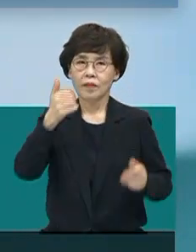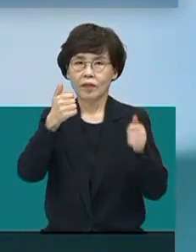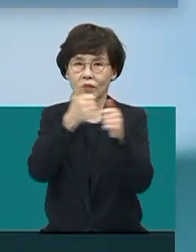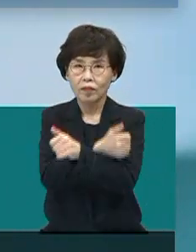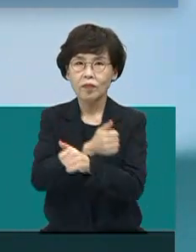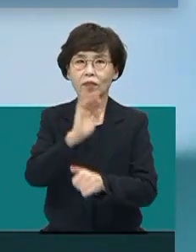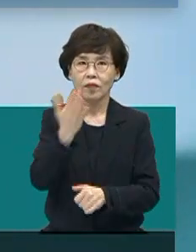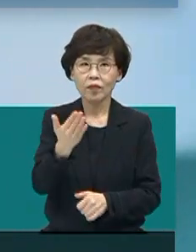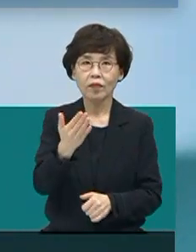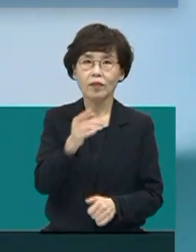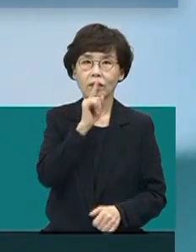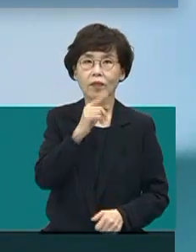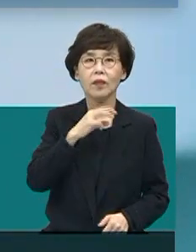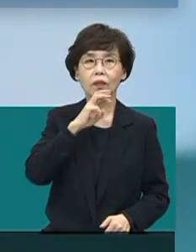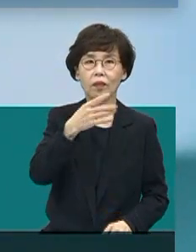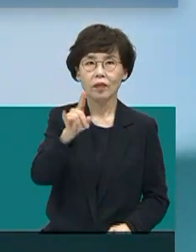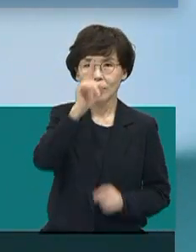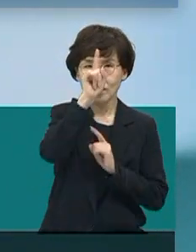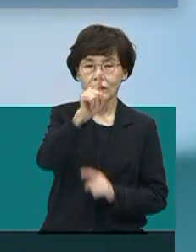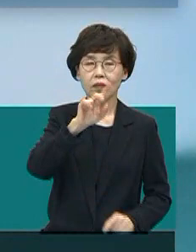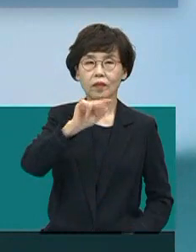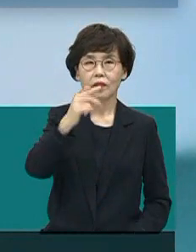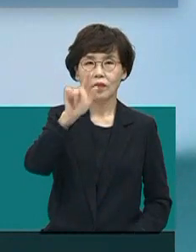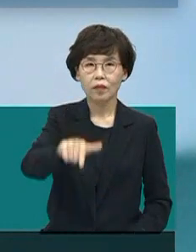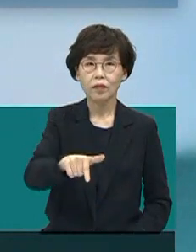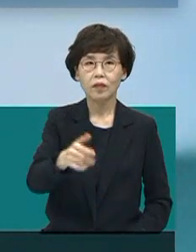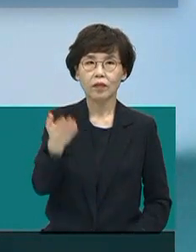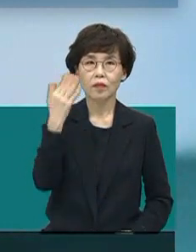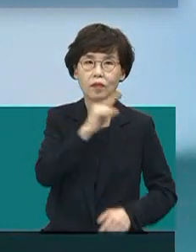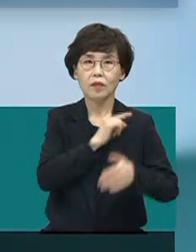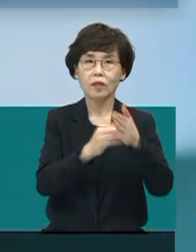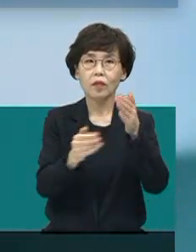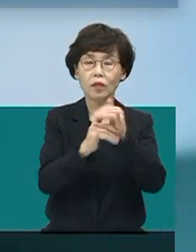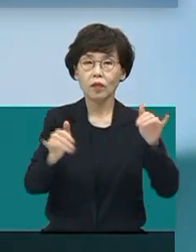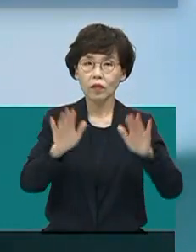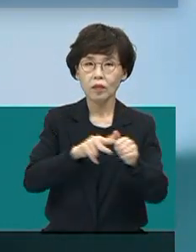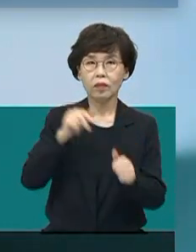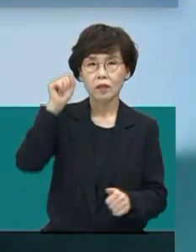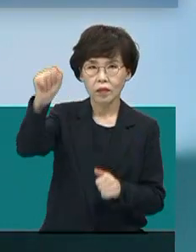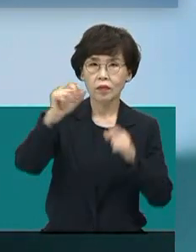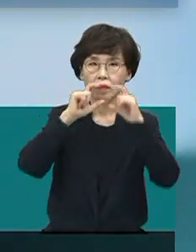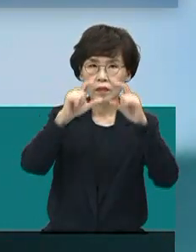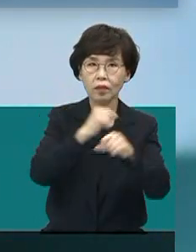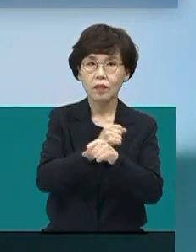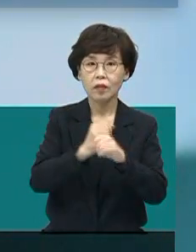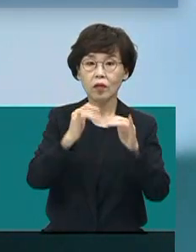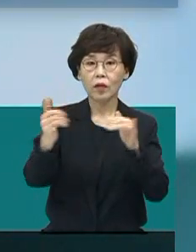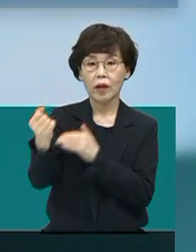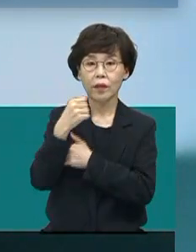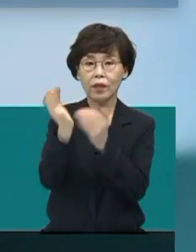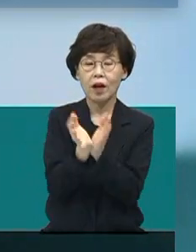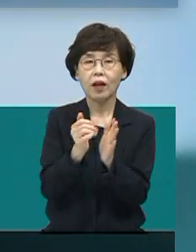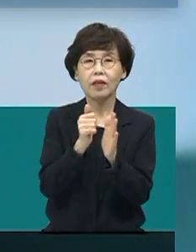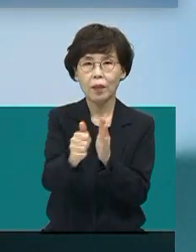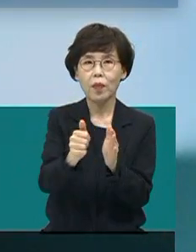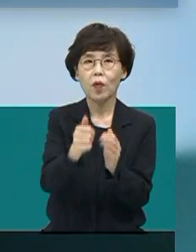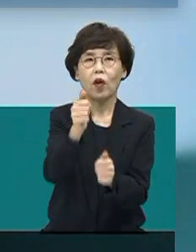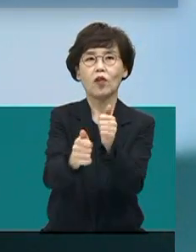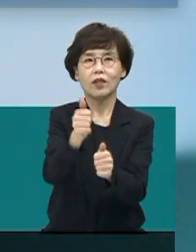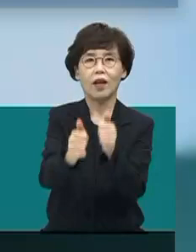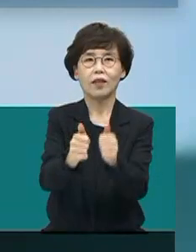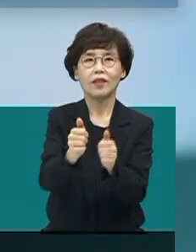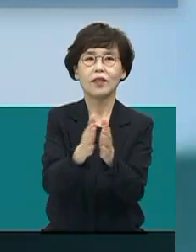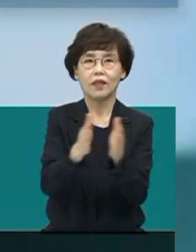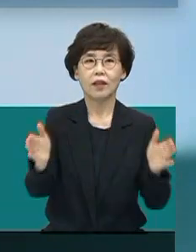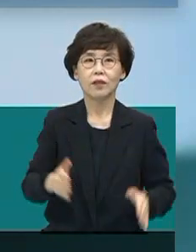내건 30대 이준석 전 최고위원도 오늘 출마 기자회견을 해서 국민의힘 당권 경쟁이 본격적으로 불붙고 있습니다.